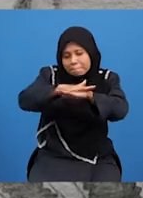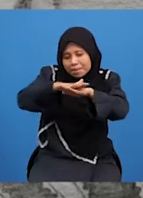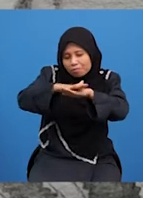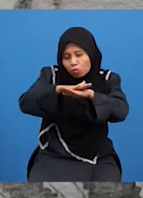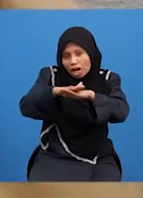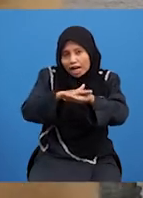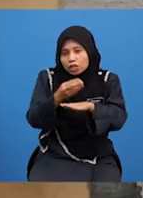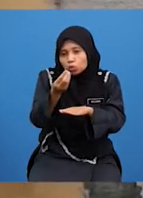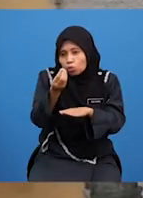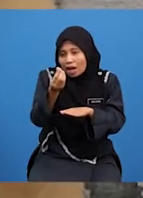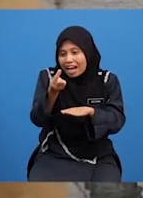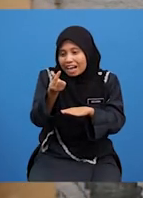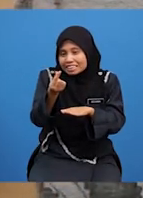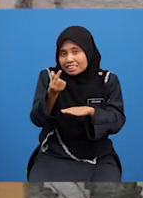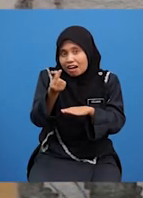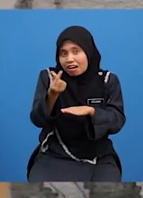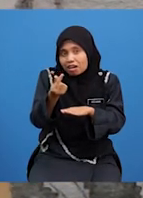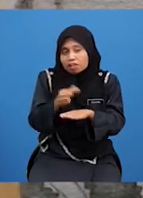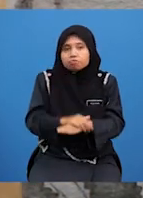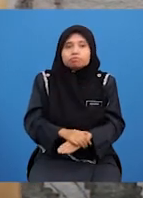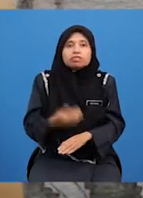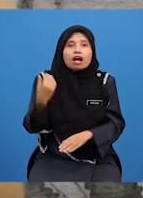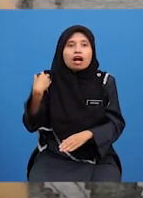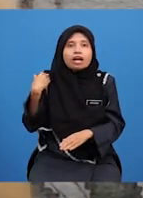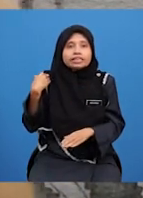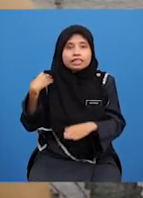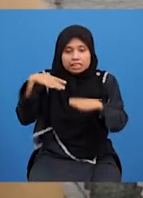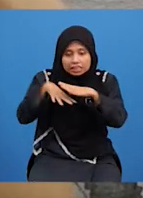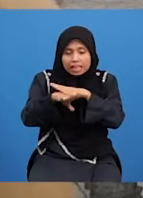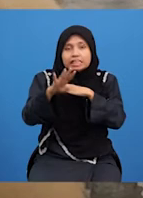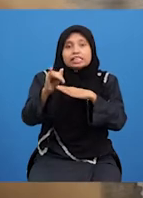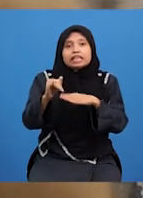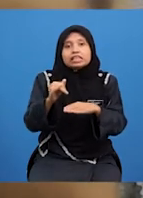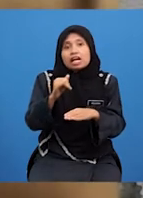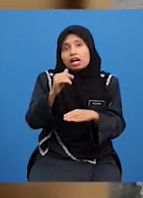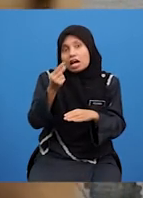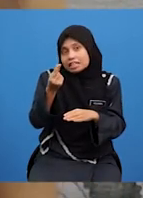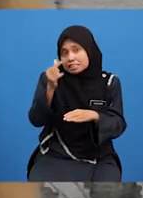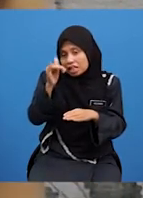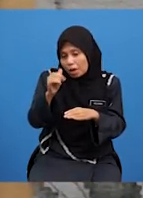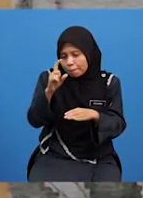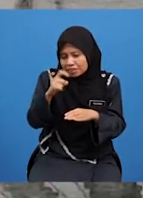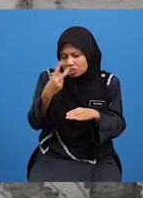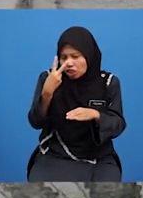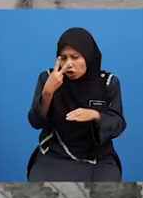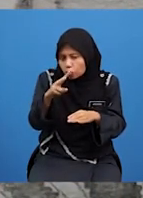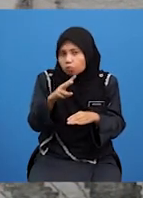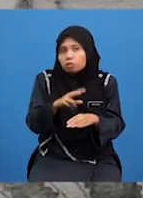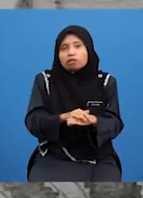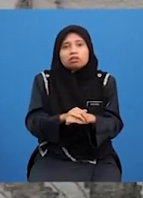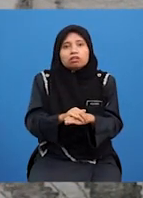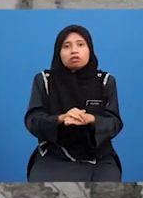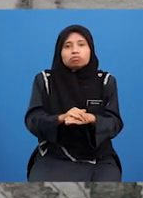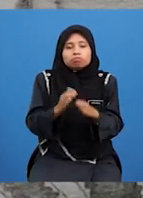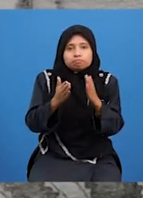kesat. Terdapat jalinan-jalinan kasar yang perlu diberi perhatian oleh pelukis